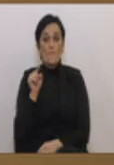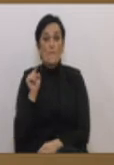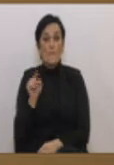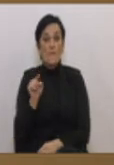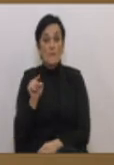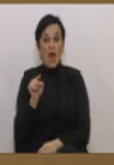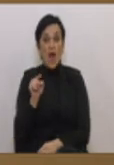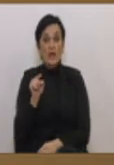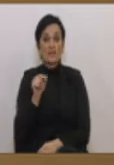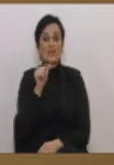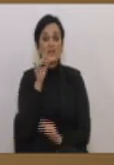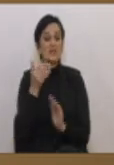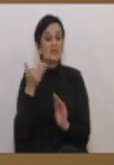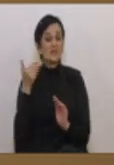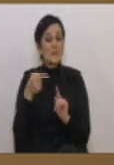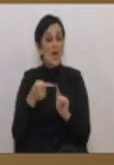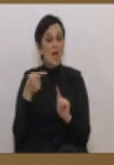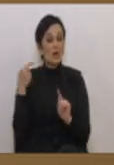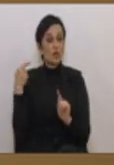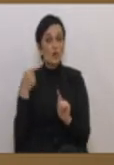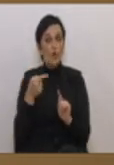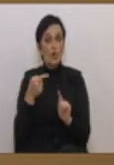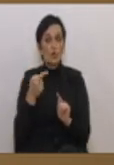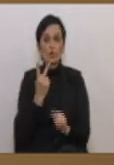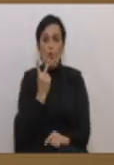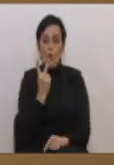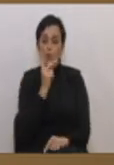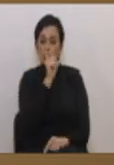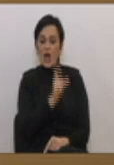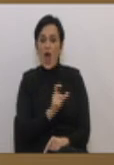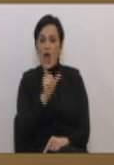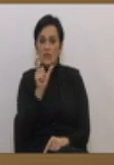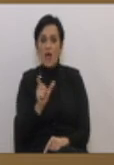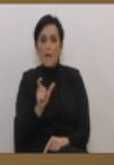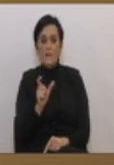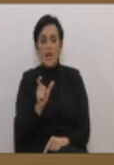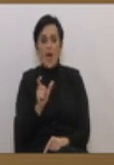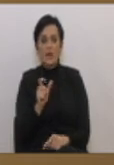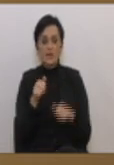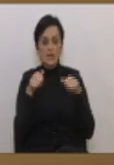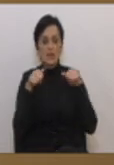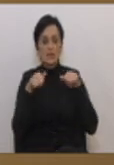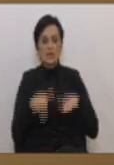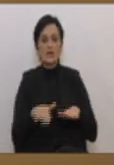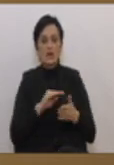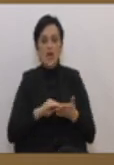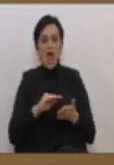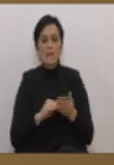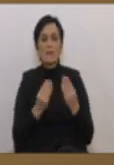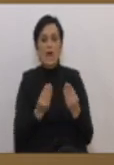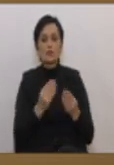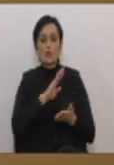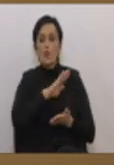ამ წინაწლების პერიოდში ორ ადამიანს გამოუტანა განაჩენი